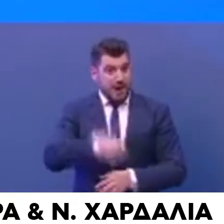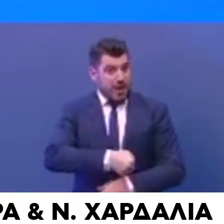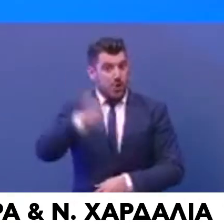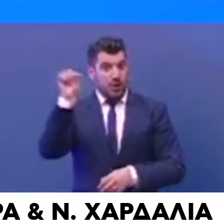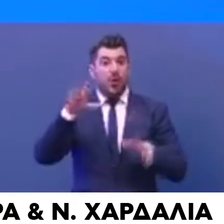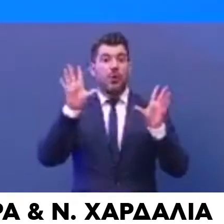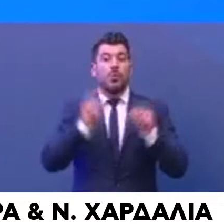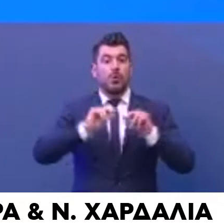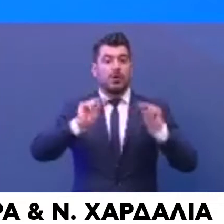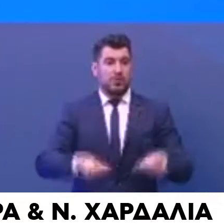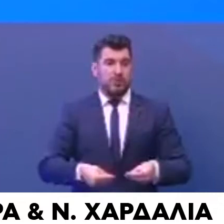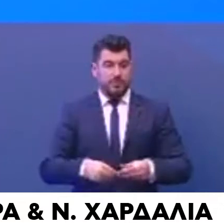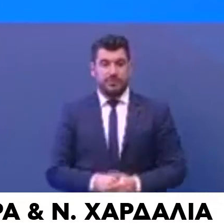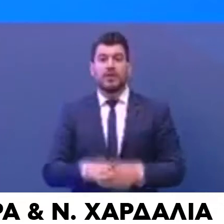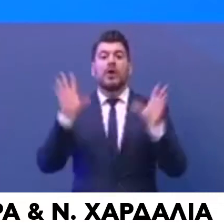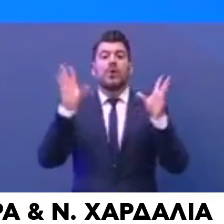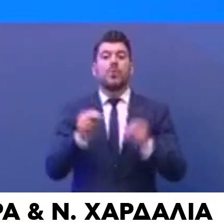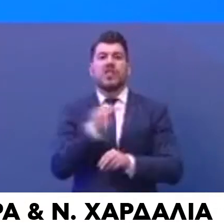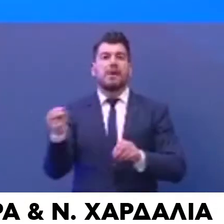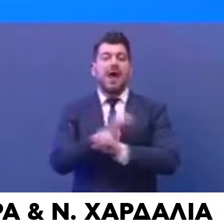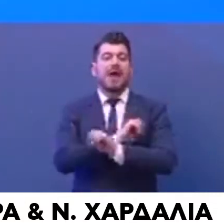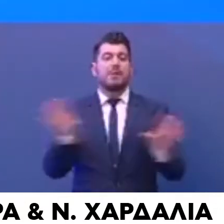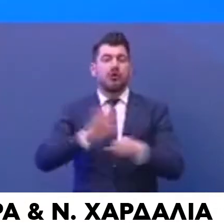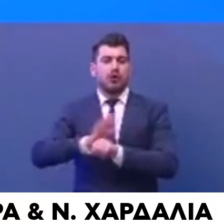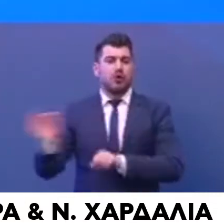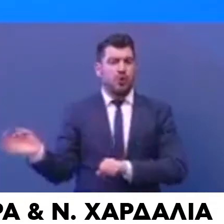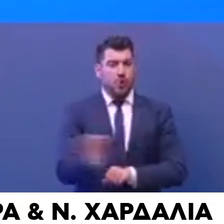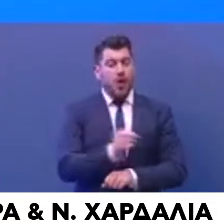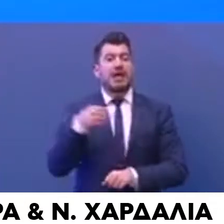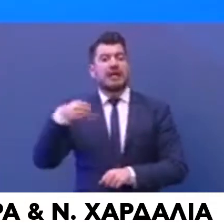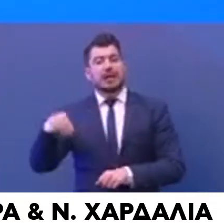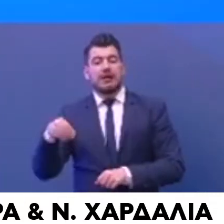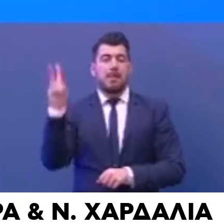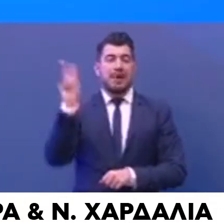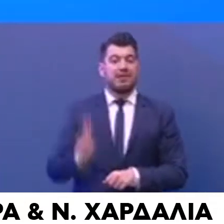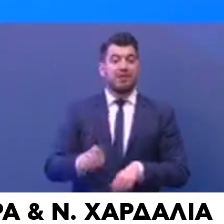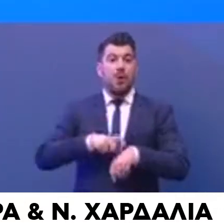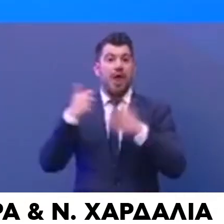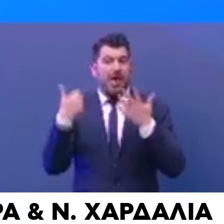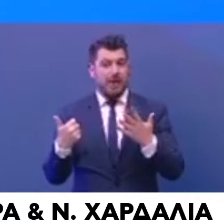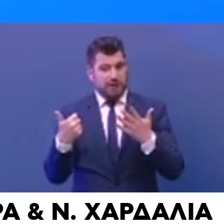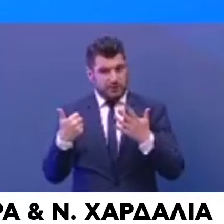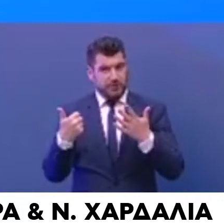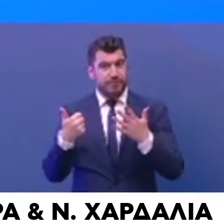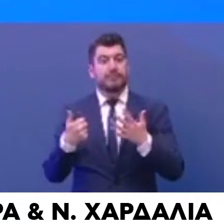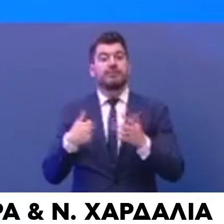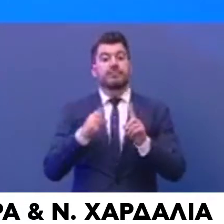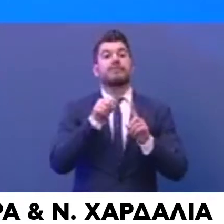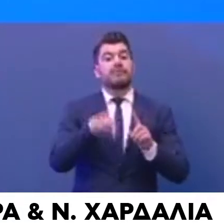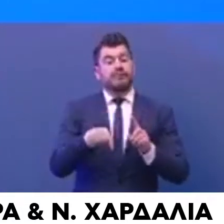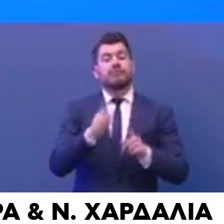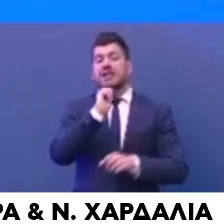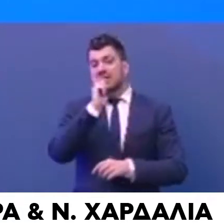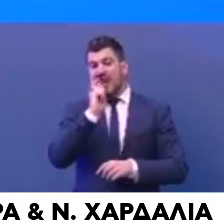Τρίτον, σε ό,τι αφορά την ενημέρωση για τον κορονοϊό, κάθε Τρίτη και Παρασκευή στις 6 το απόγευμα θα παραχωρείται συνέντευξη τύπου του